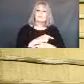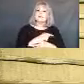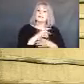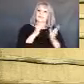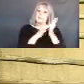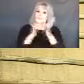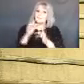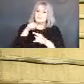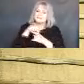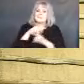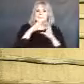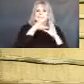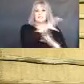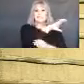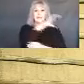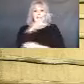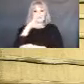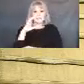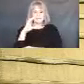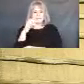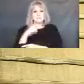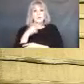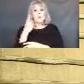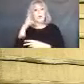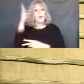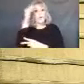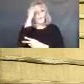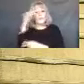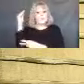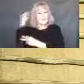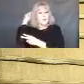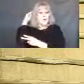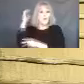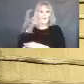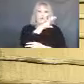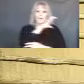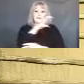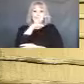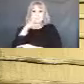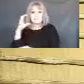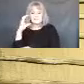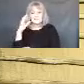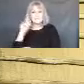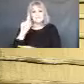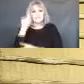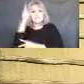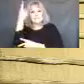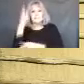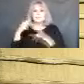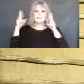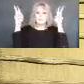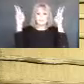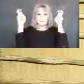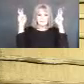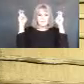Christus. En vriende, kom ons onthou gauw, Christus is eers 'n titel. Die profete het gesê die Christus moet ly en